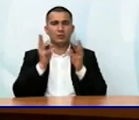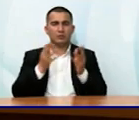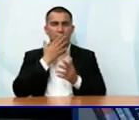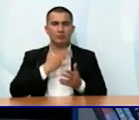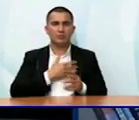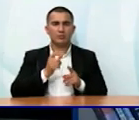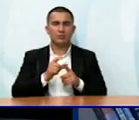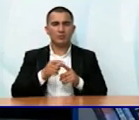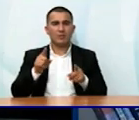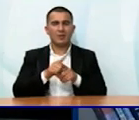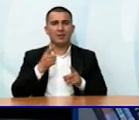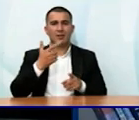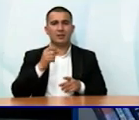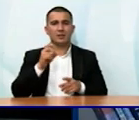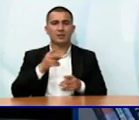ham berilgan.